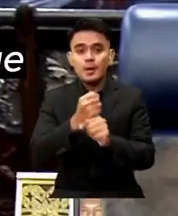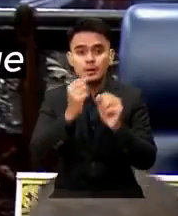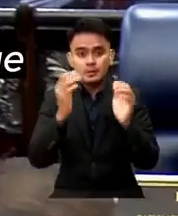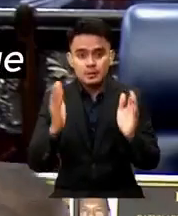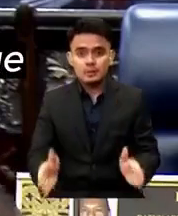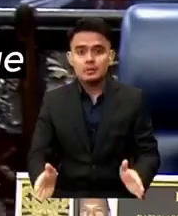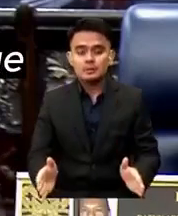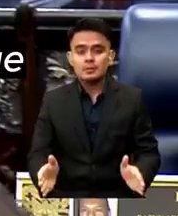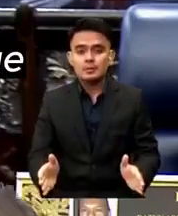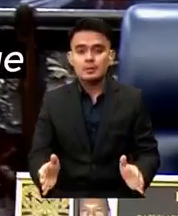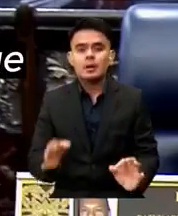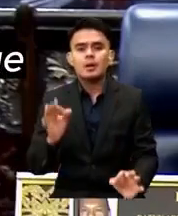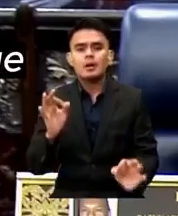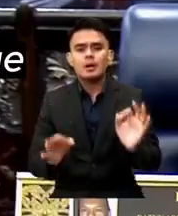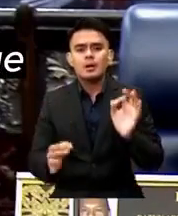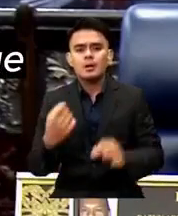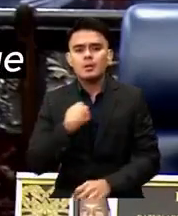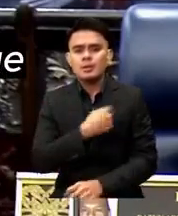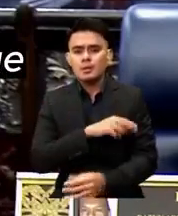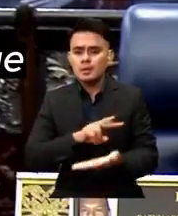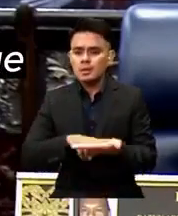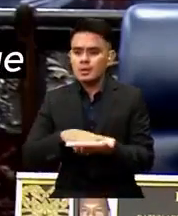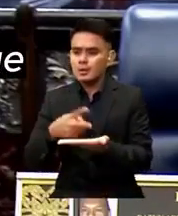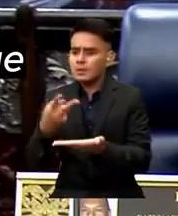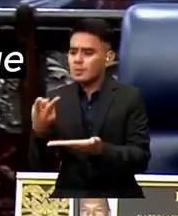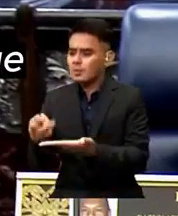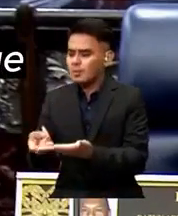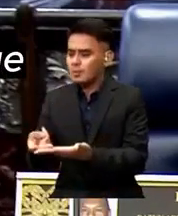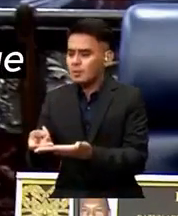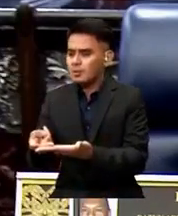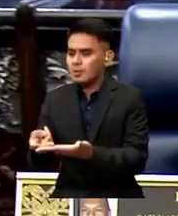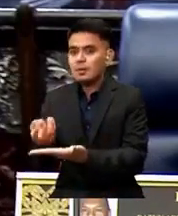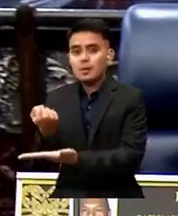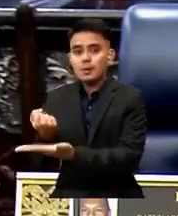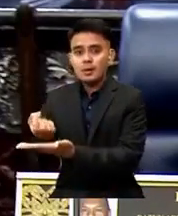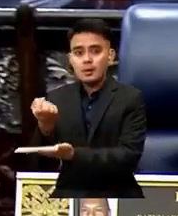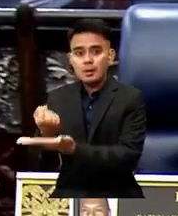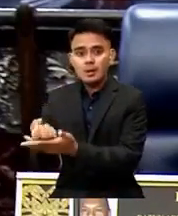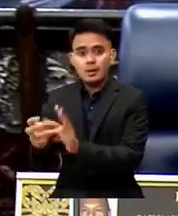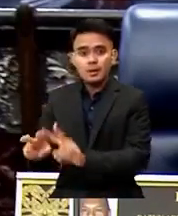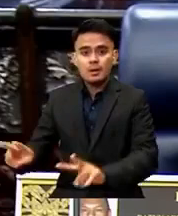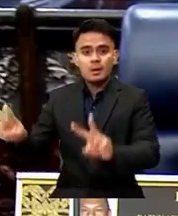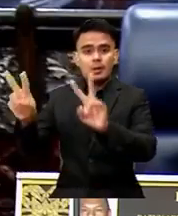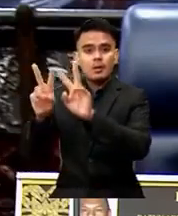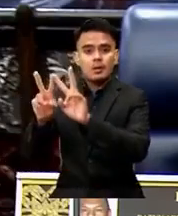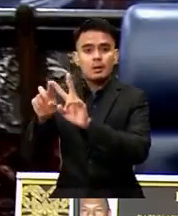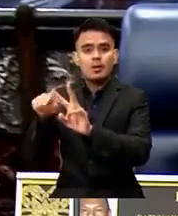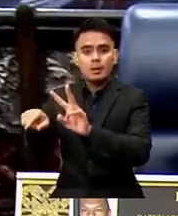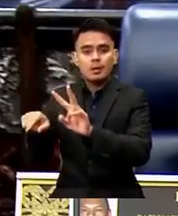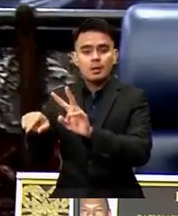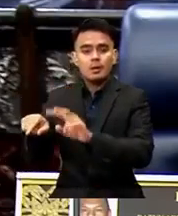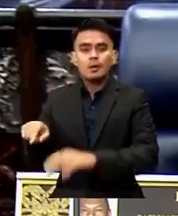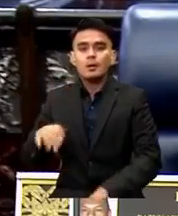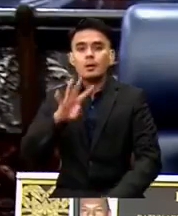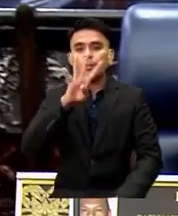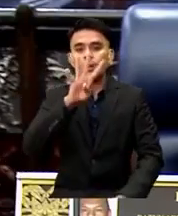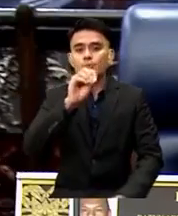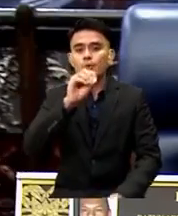adalah kalau kita translate dia dalam economic value, kalau